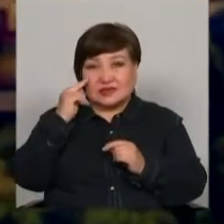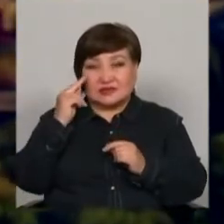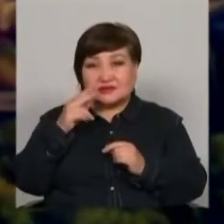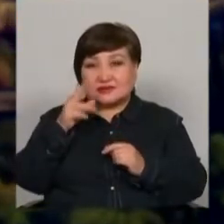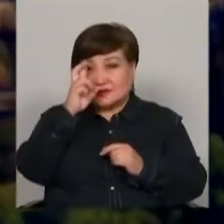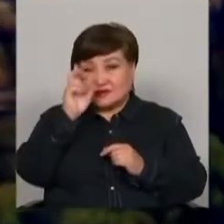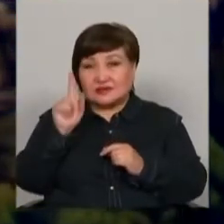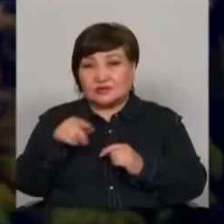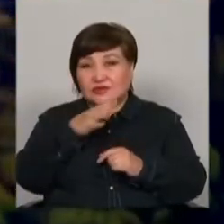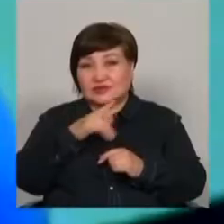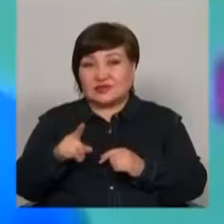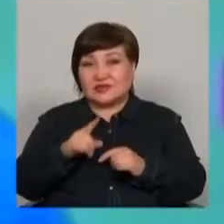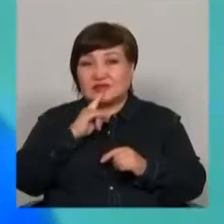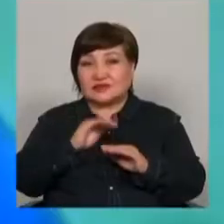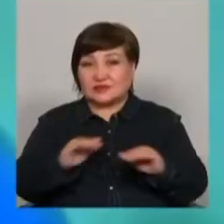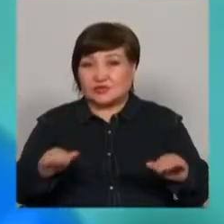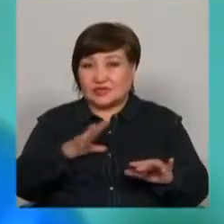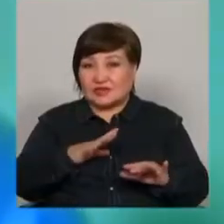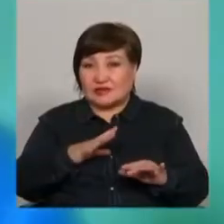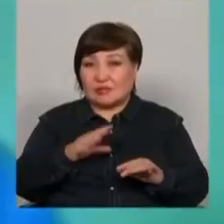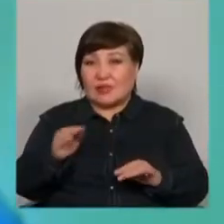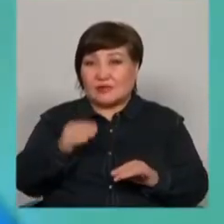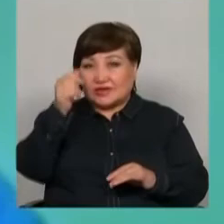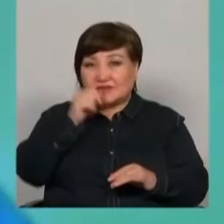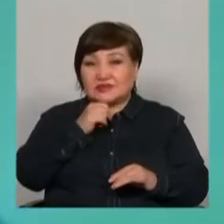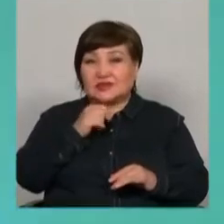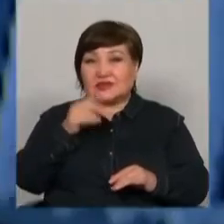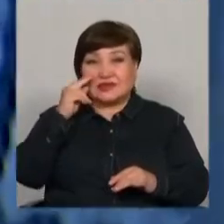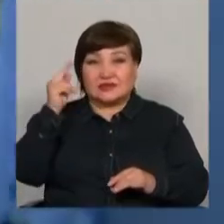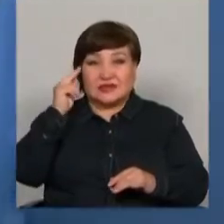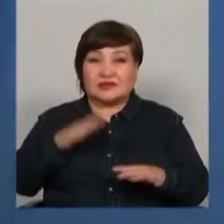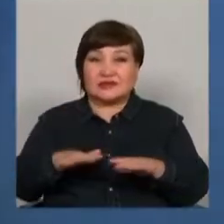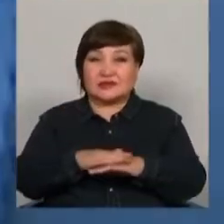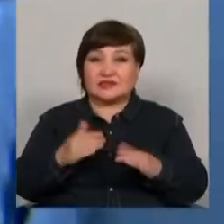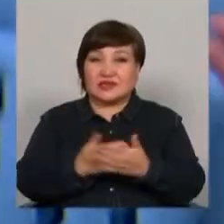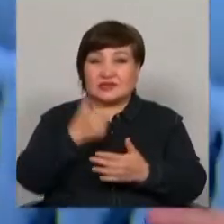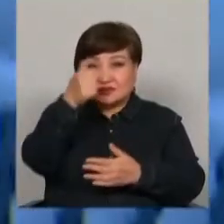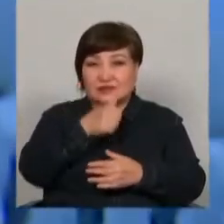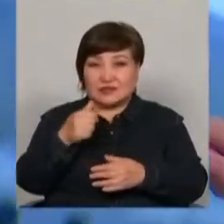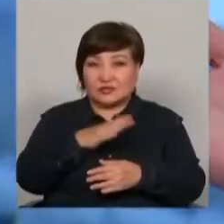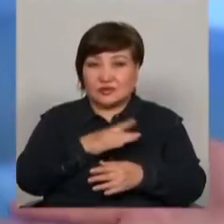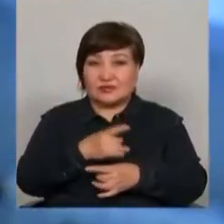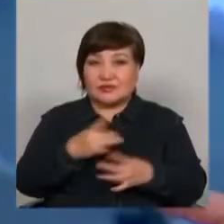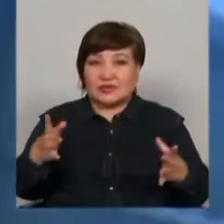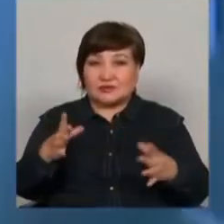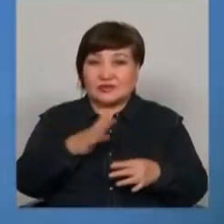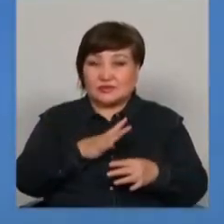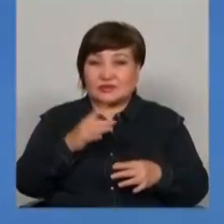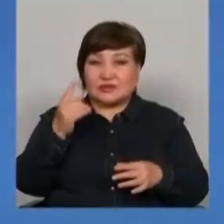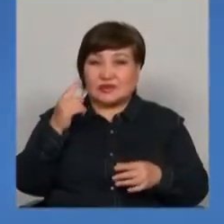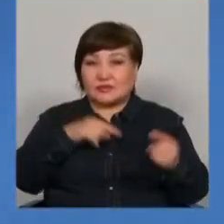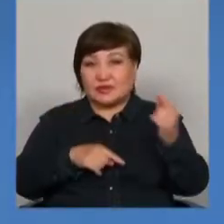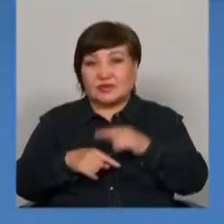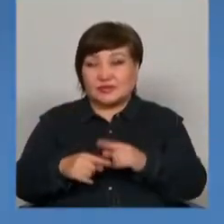Бул одан кийин жана акпан айында бул кишилерде Кытай халкында жаңа жылдары болду го. Мейрамдар болду, бири-бирин көрсүү көп